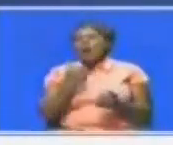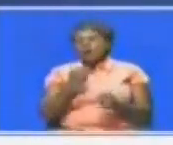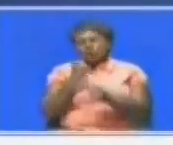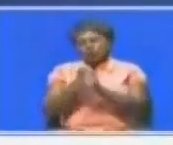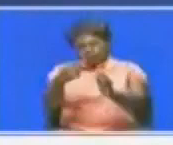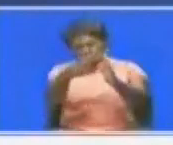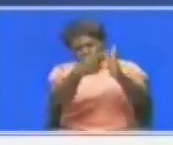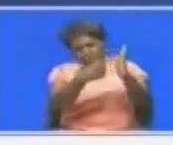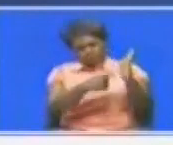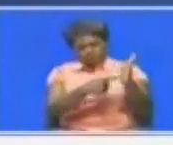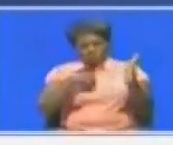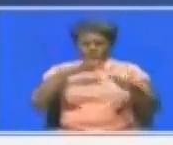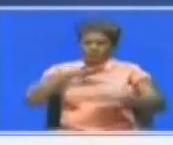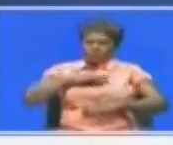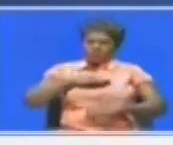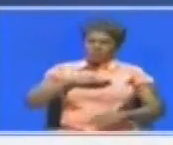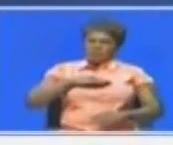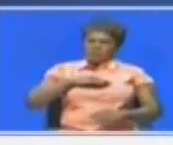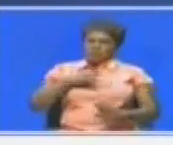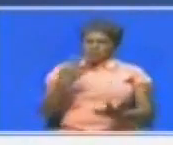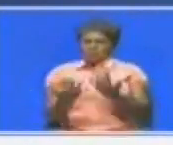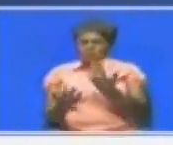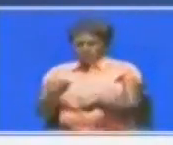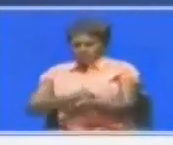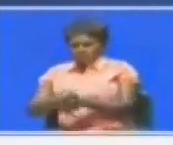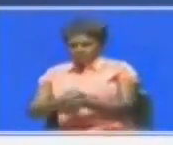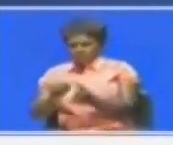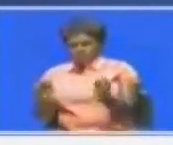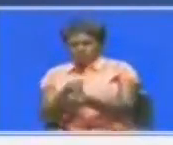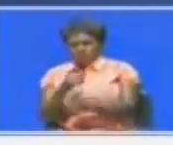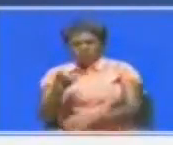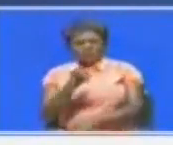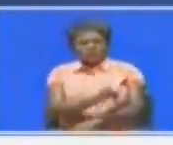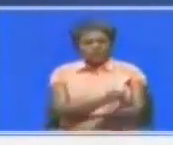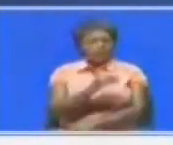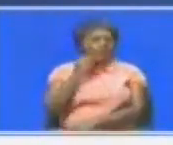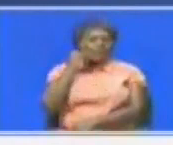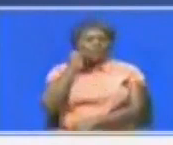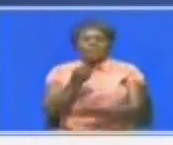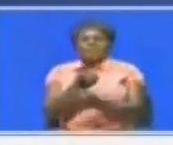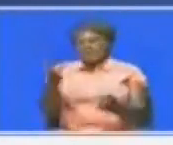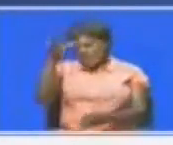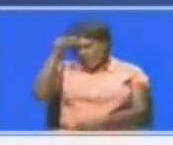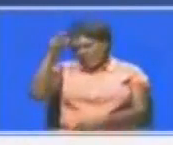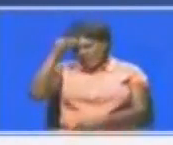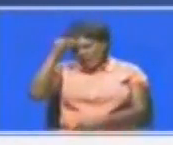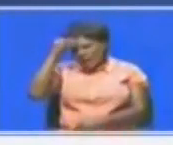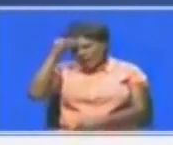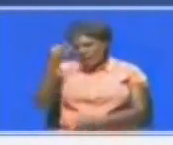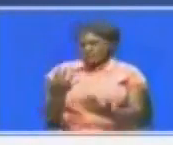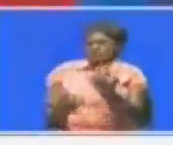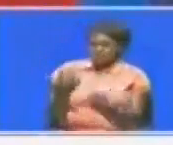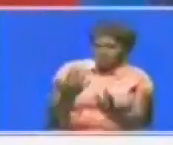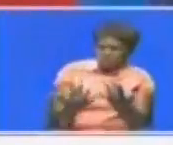unifanyie hivi na hivi. Mimi wanasema kupika na kufua haiwezi kumweka mwanamume nyumbani. Manake wengi mnafundishwa huko nje, mnaambiwa oh